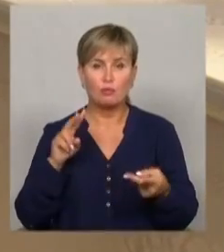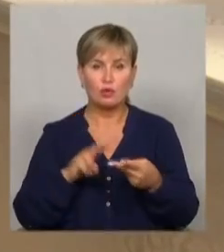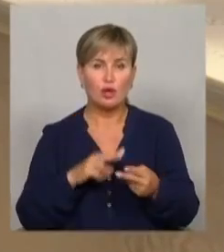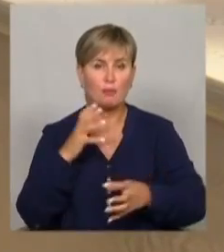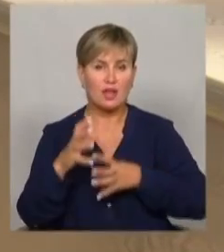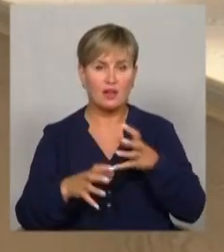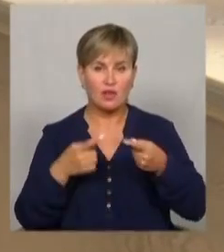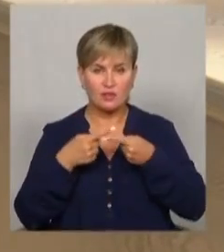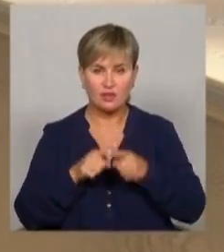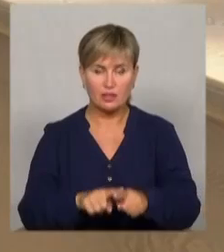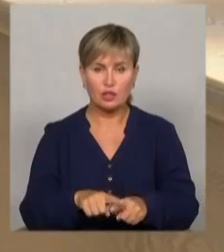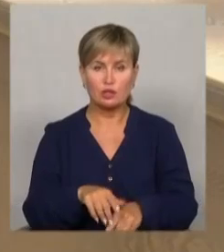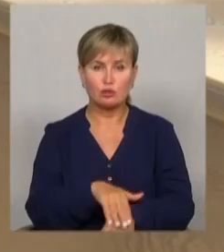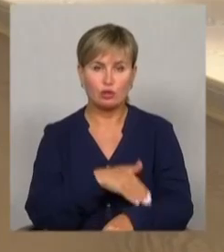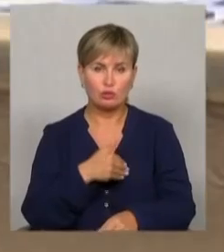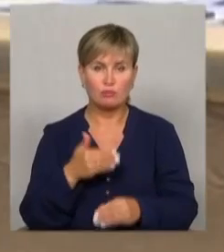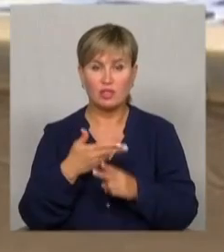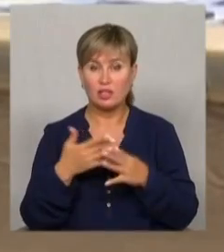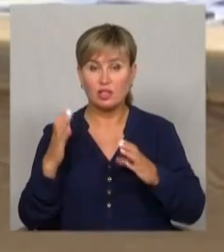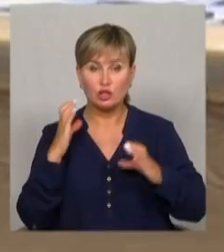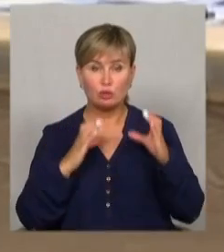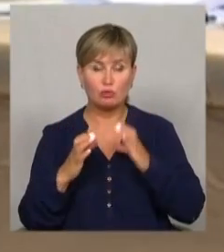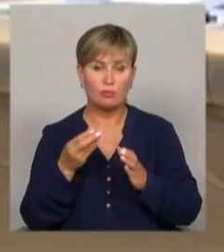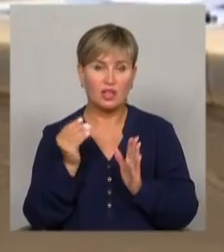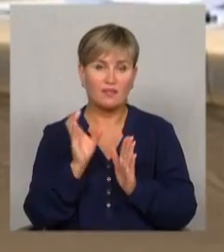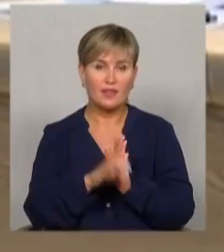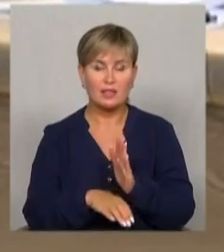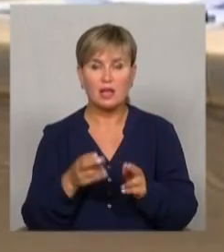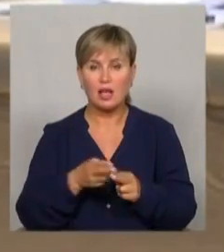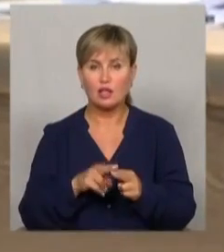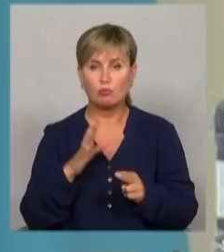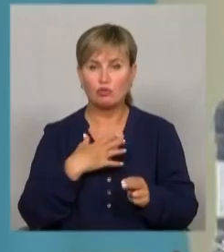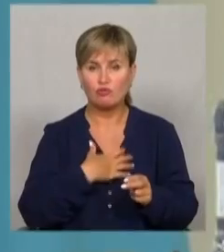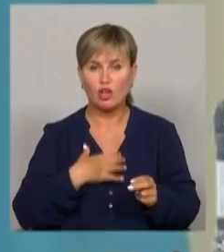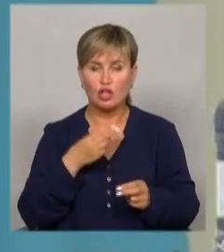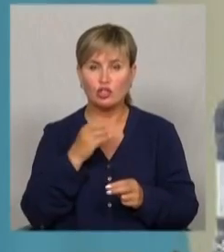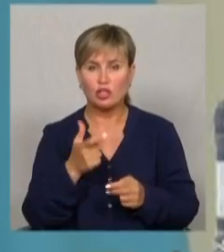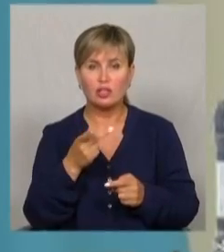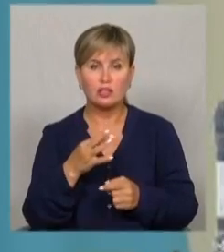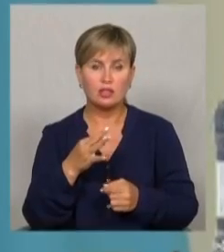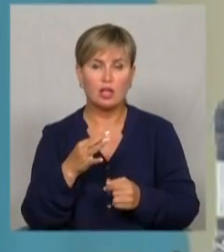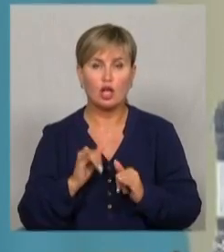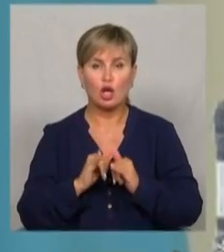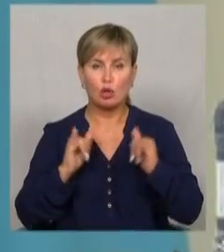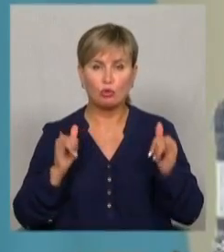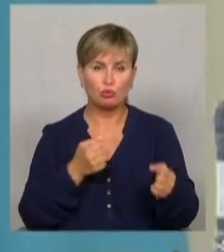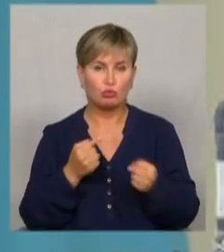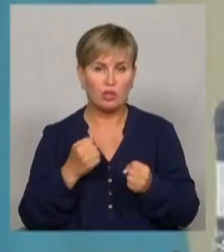инфраструктуре с долгосрочными институциональными инвесторами это станет важным шагом для роста устойчивости нашей